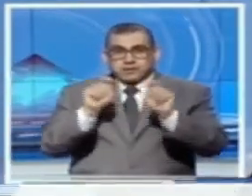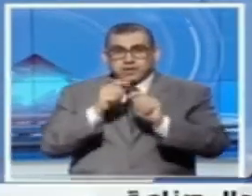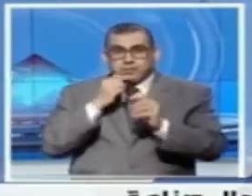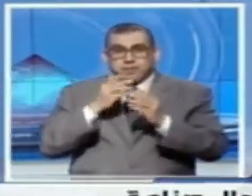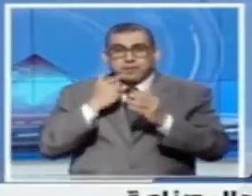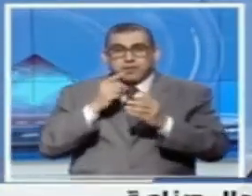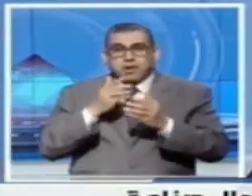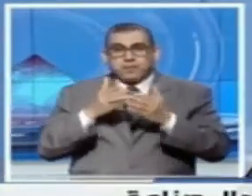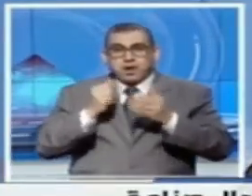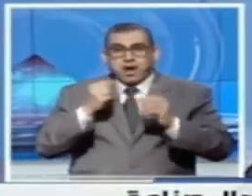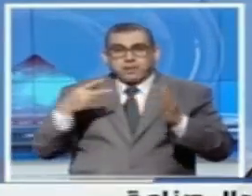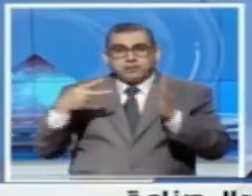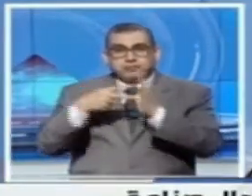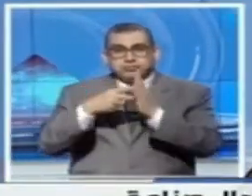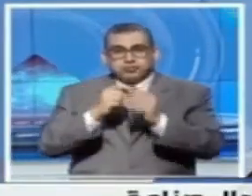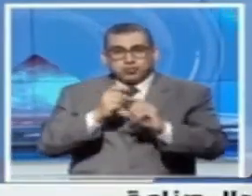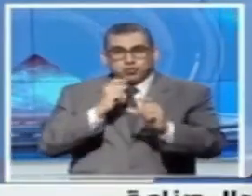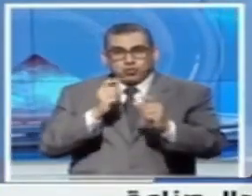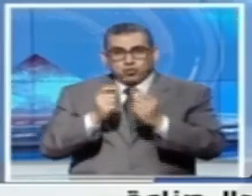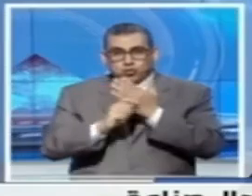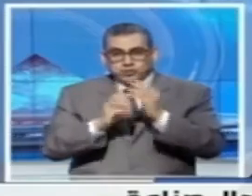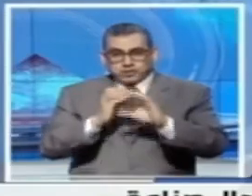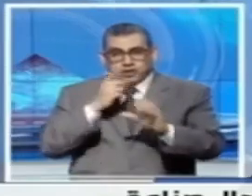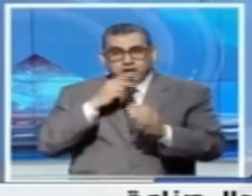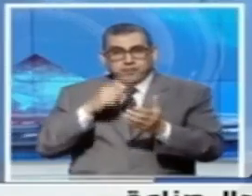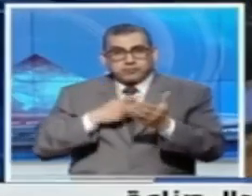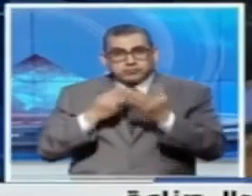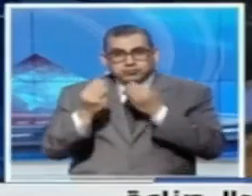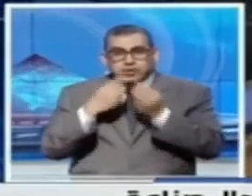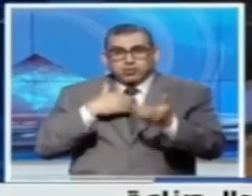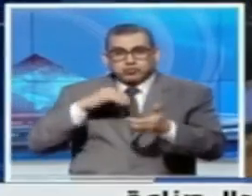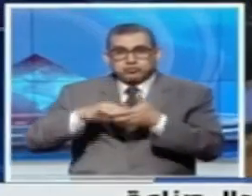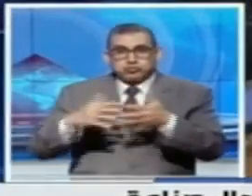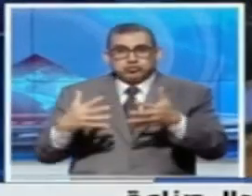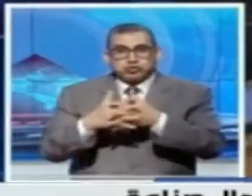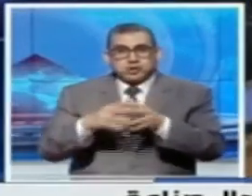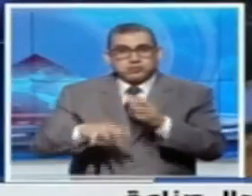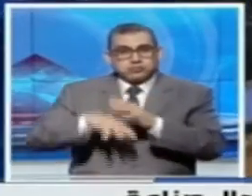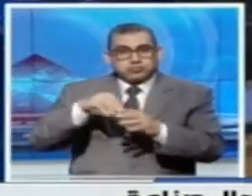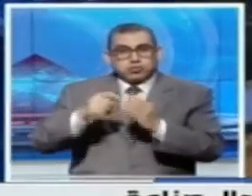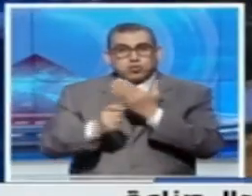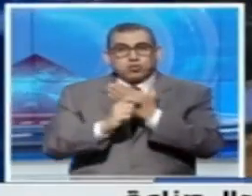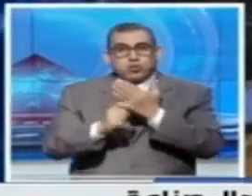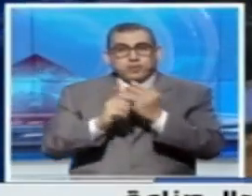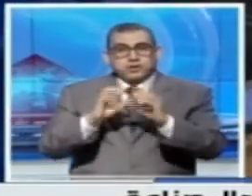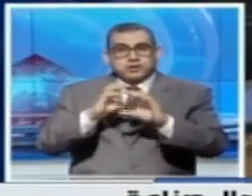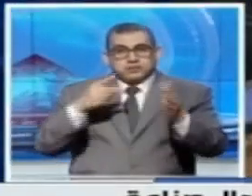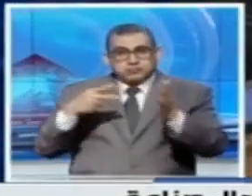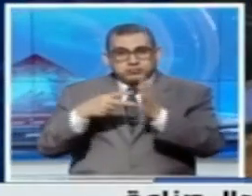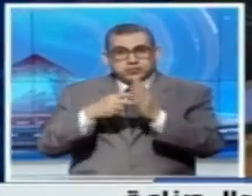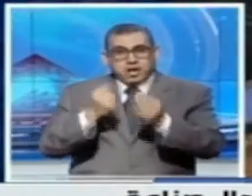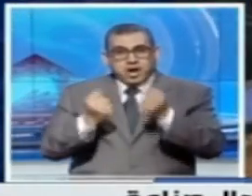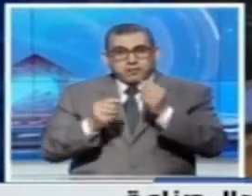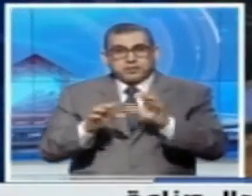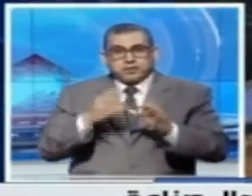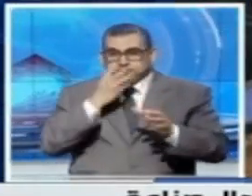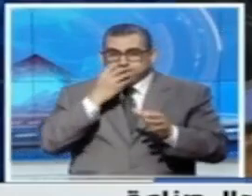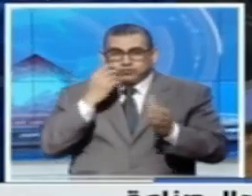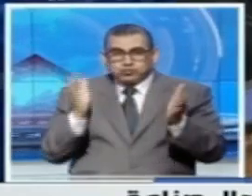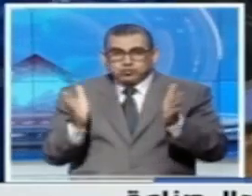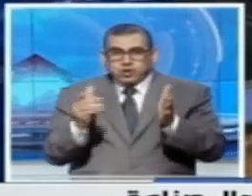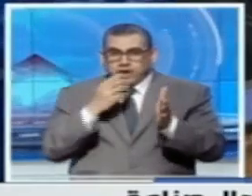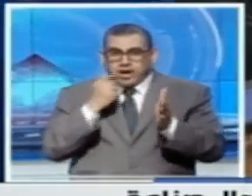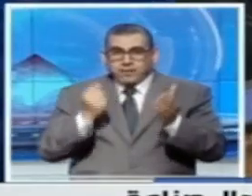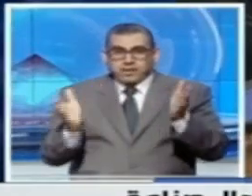المركبات الكهربائية، وخلال الاجتماع تم بحث سبل الشراكة لتصنيع الأتوبيسات الكهربائية والسيارات ذات الأحجام الصغيرة.